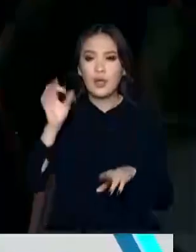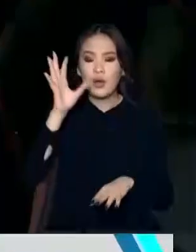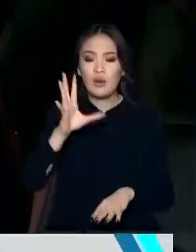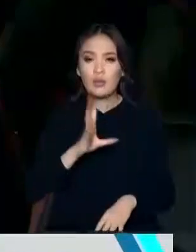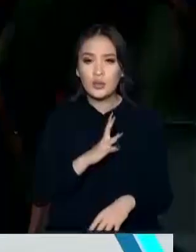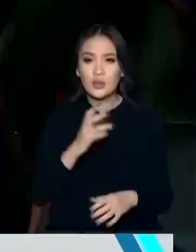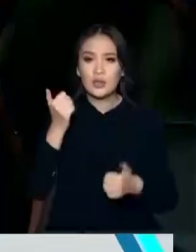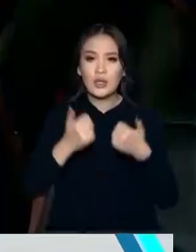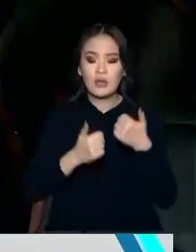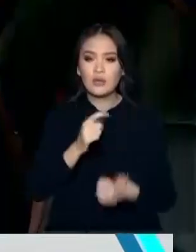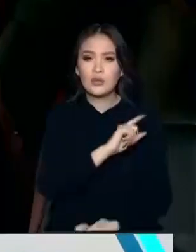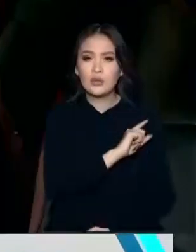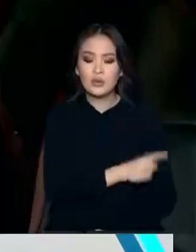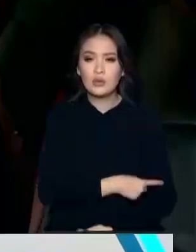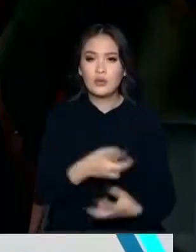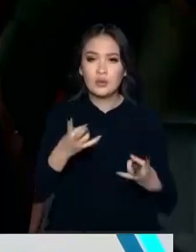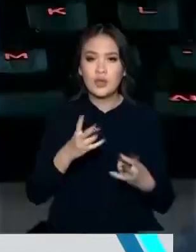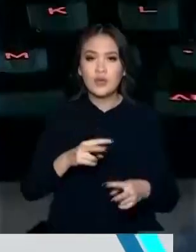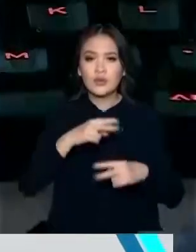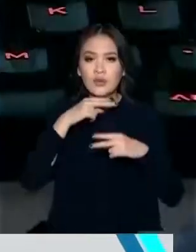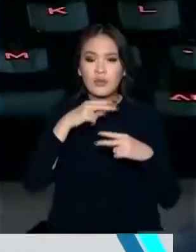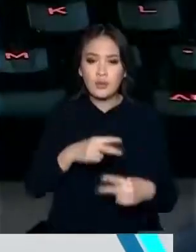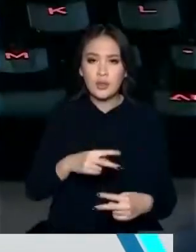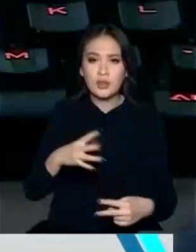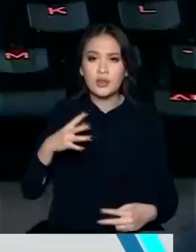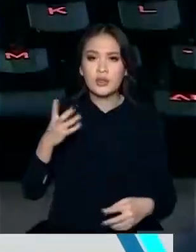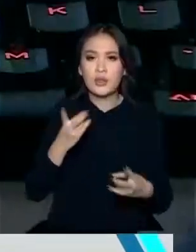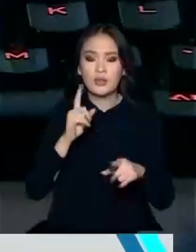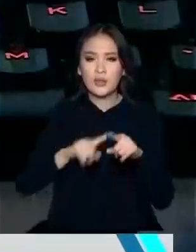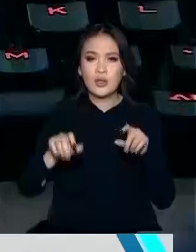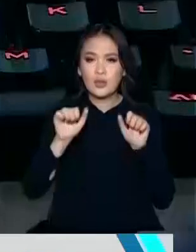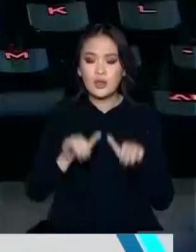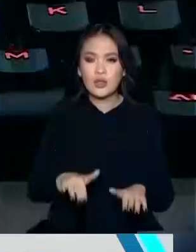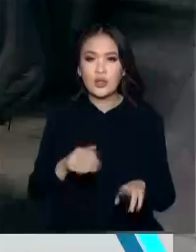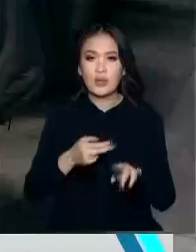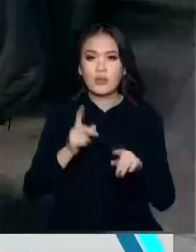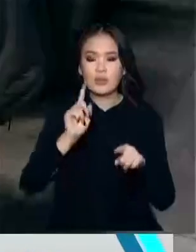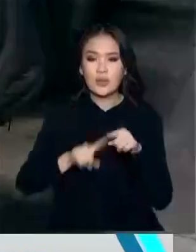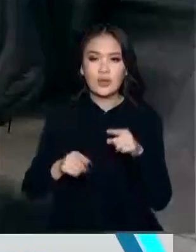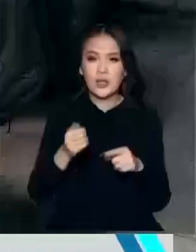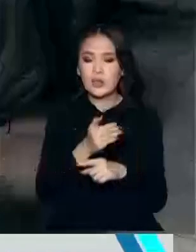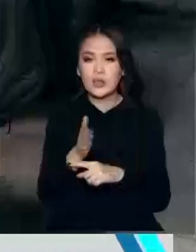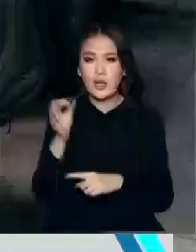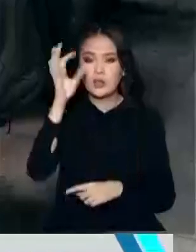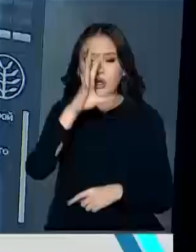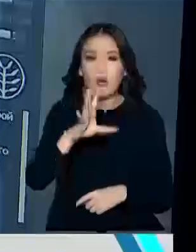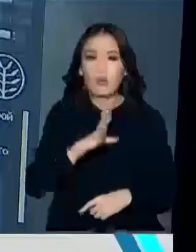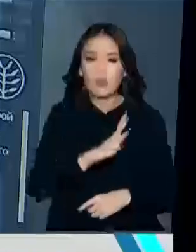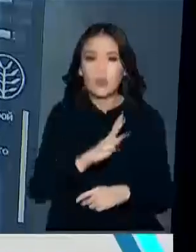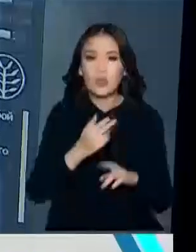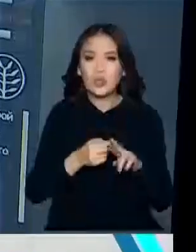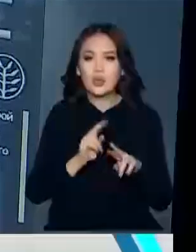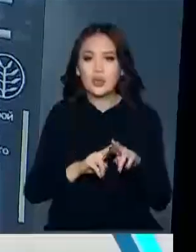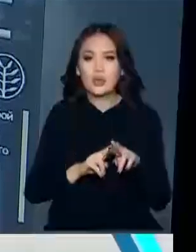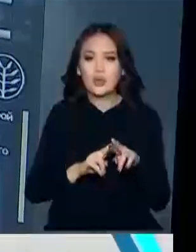соревнованиях требует больших усилий. Выдержку, внимательность, принимать быстрые решения, разрабатывать стратегии. Это и отличает киберспортсменов от